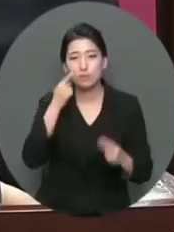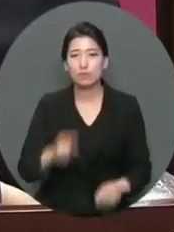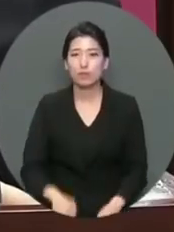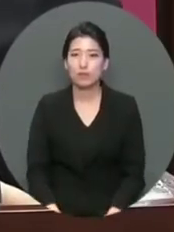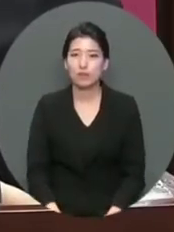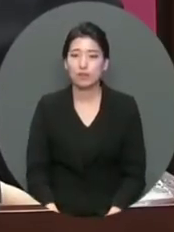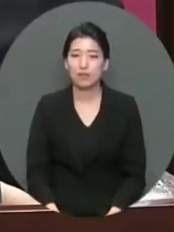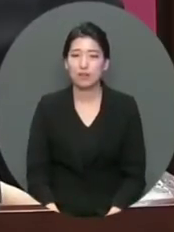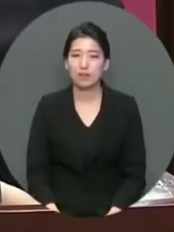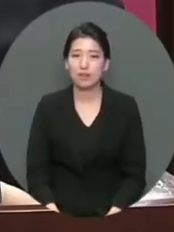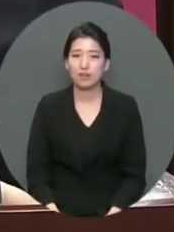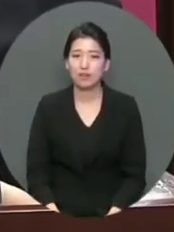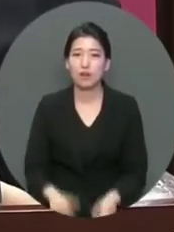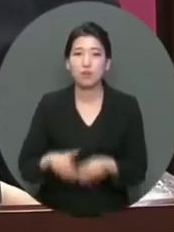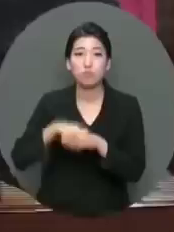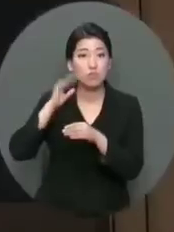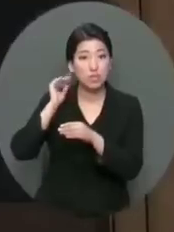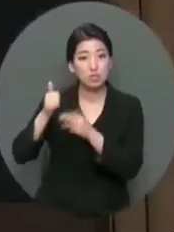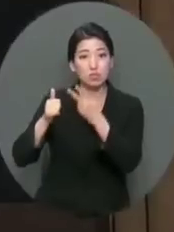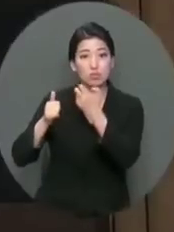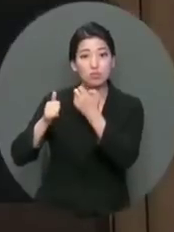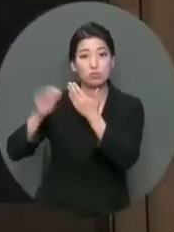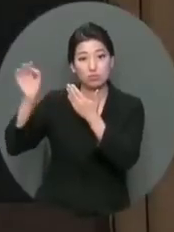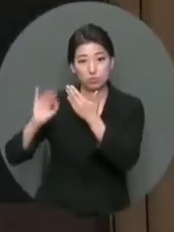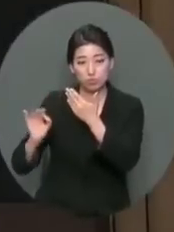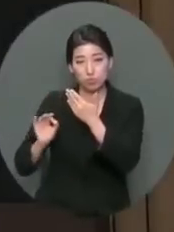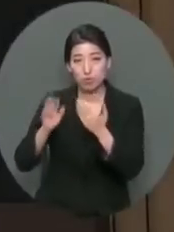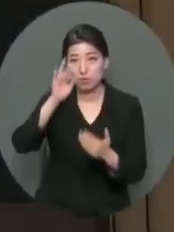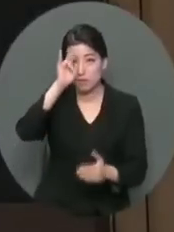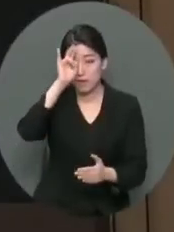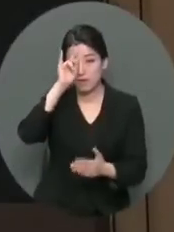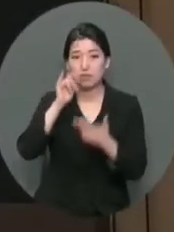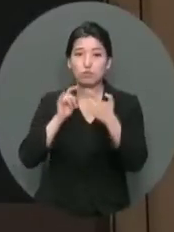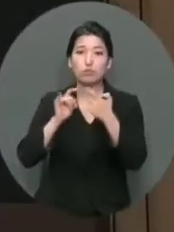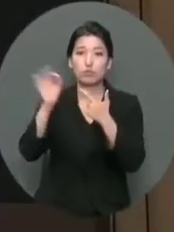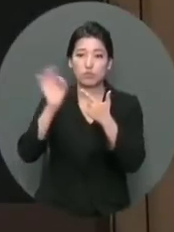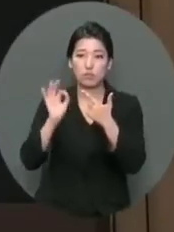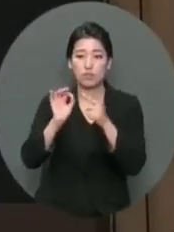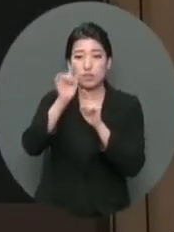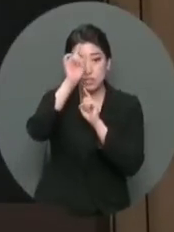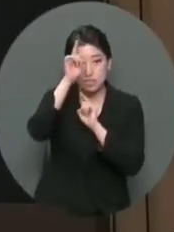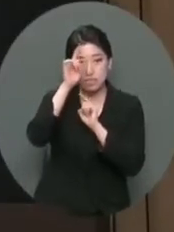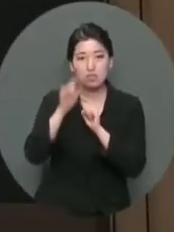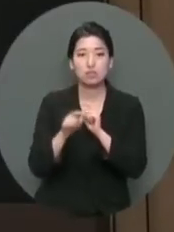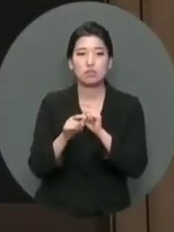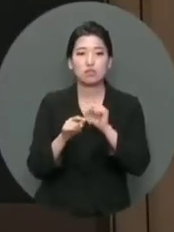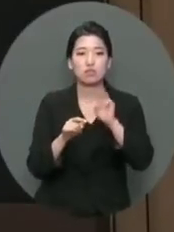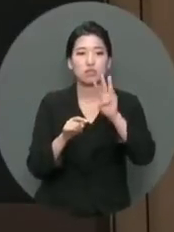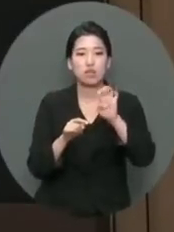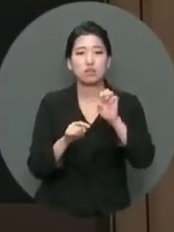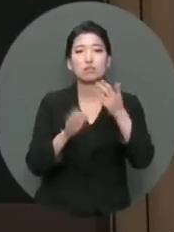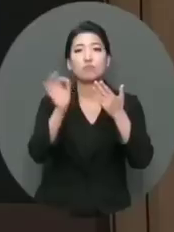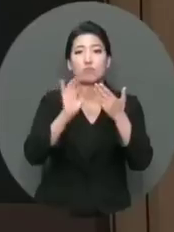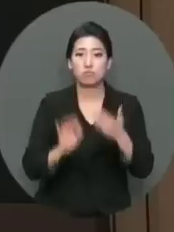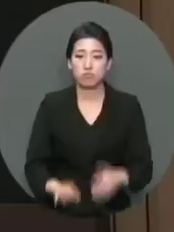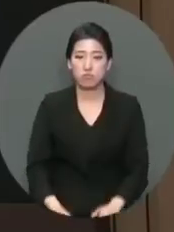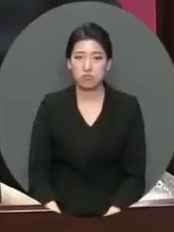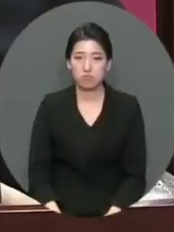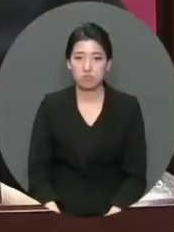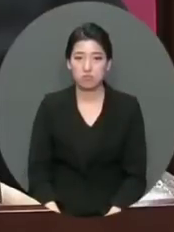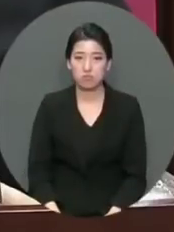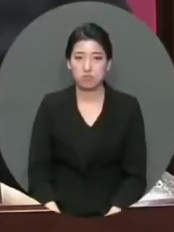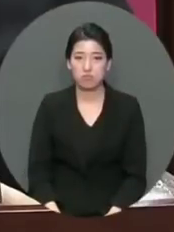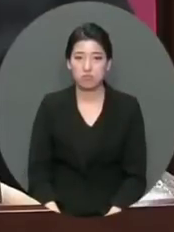같은 갤럽 기준으로 문재인 79, 박근혜 61, 이명박 47%였습니다. 전 정부보다 더 잘하겠다고 정권 잡으신 거